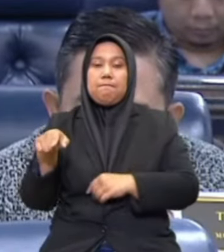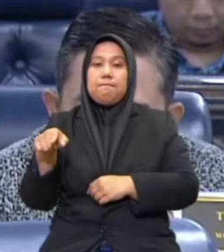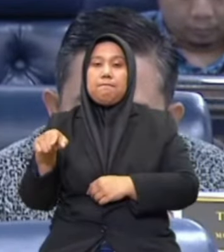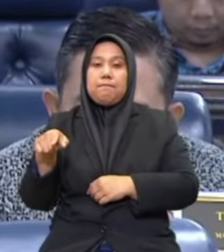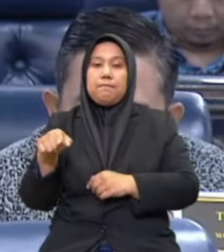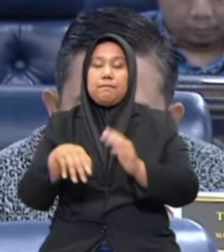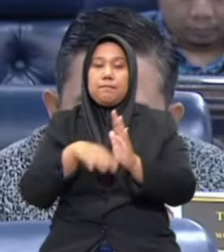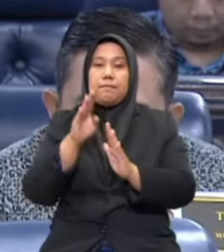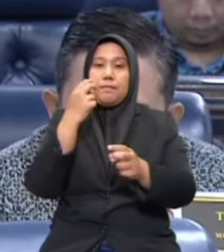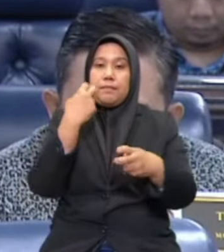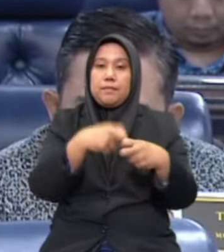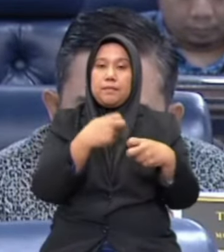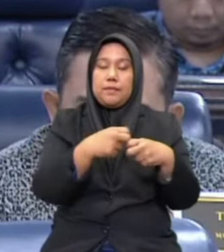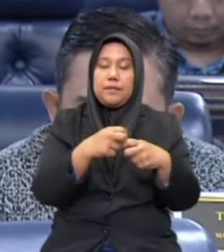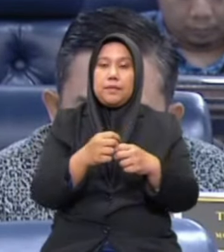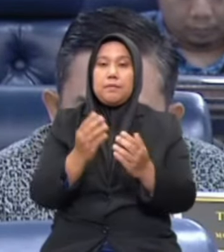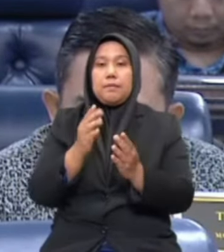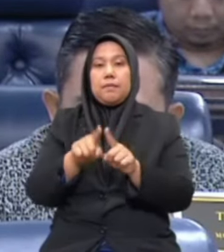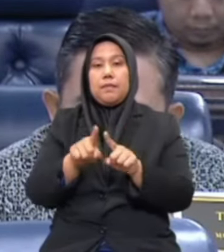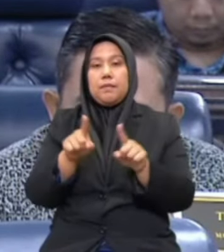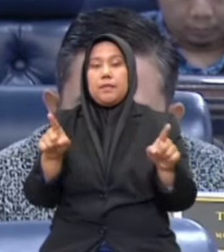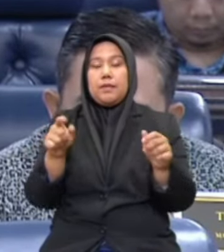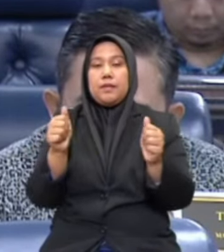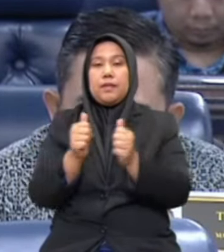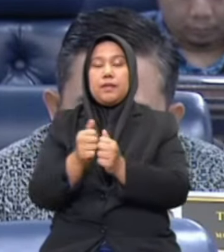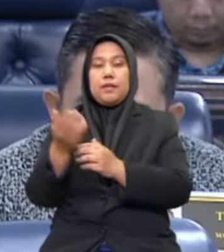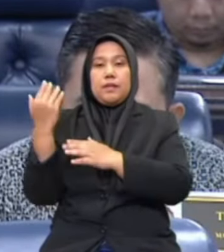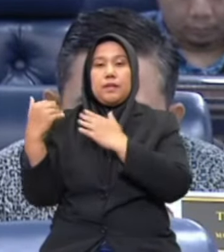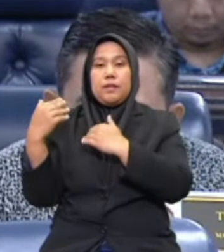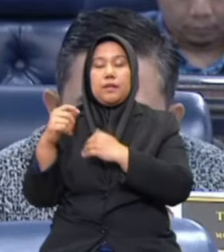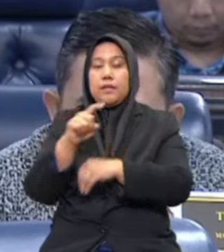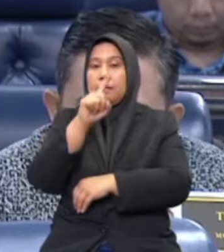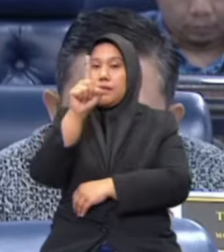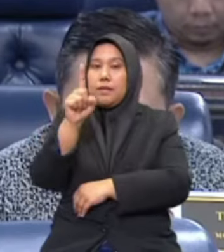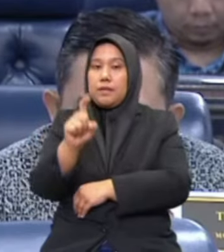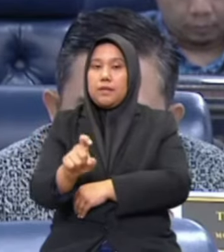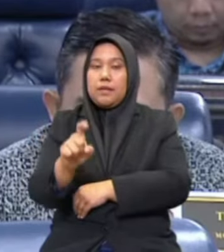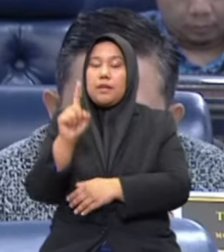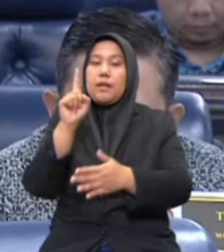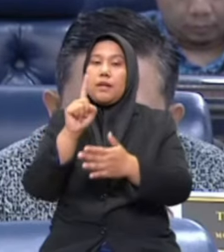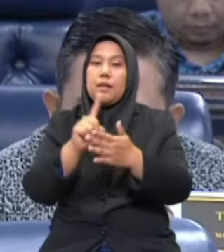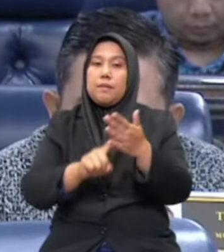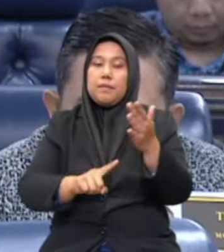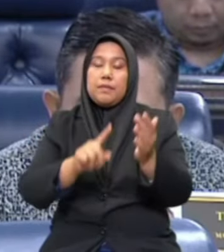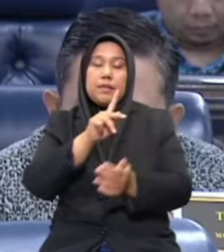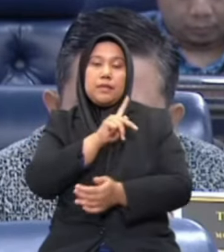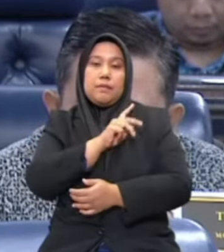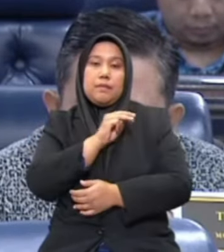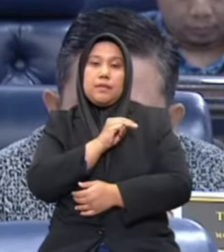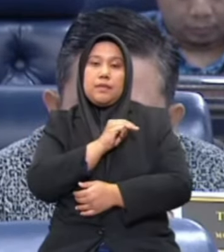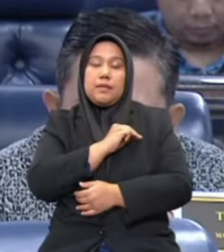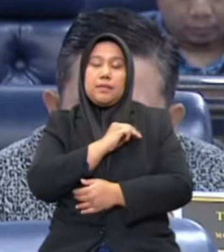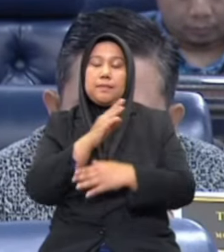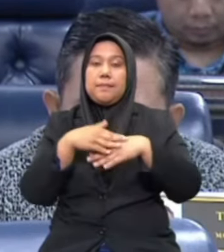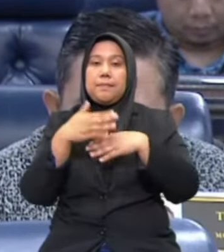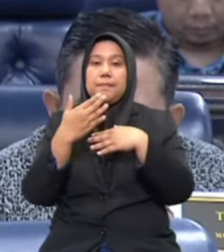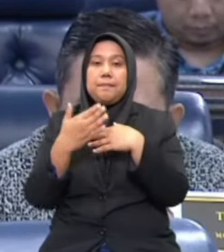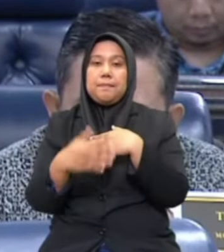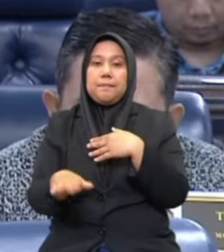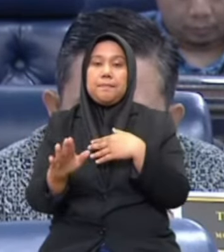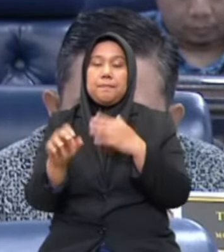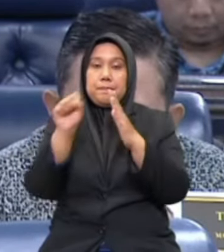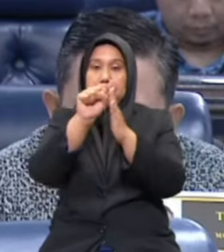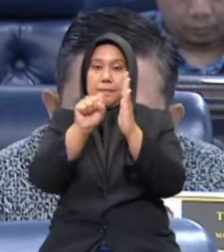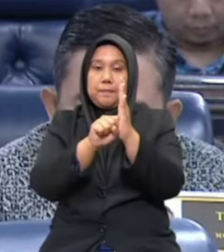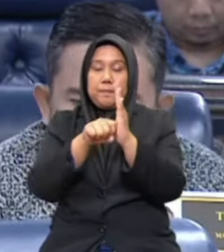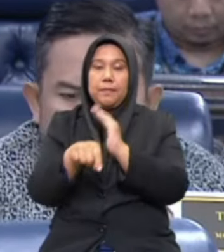susah berbanding dengan dulu so saya ingintanya kepada Menteri Apakah unjuran Kementerian bahawanya selepas syarat-syarat